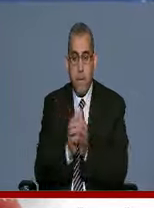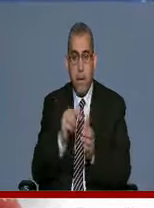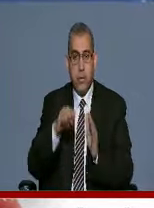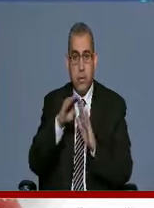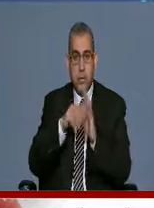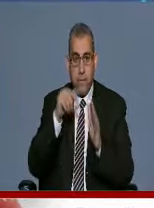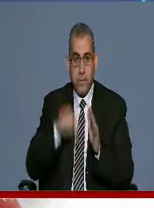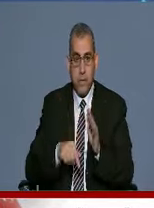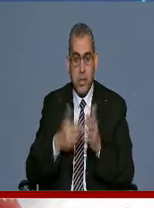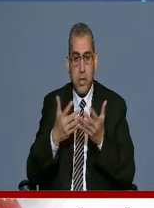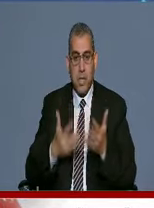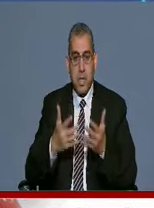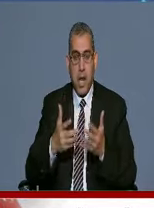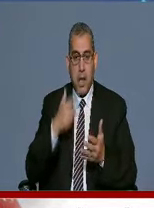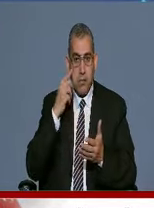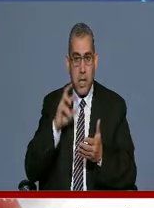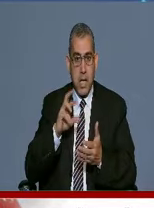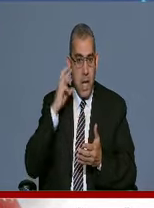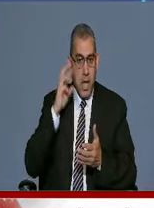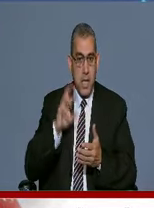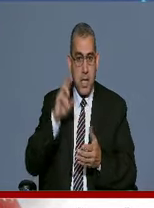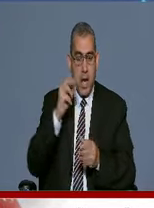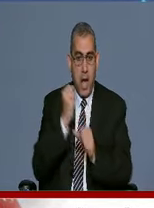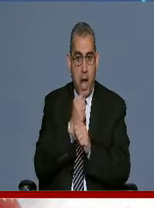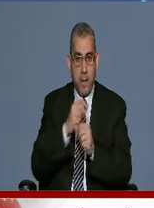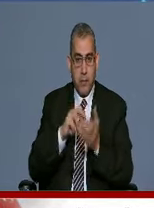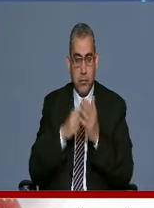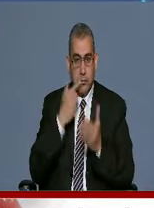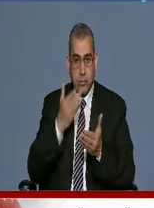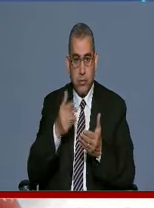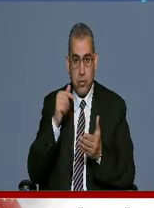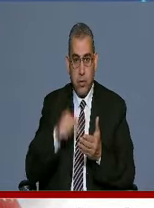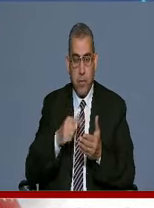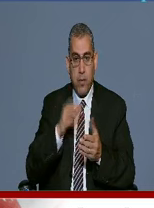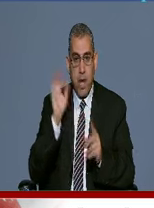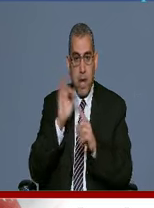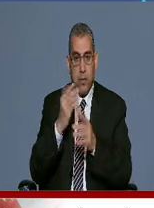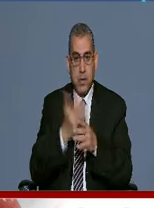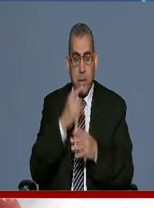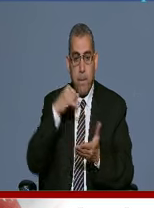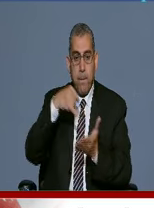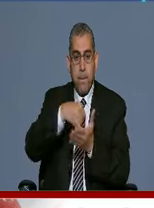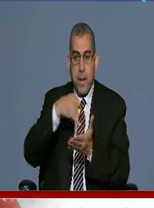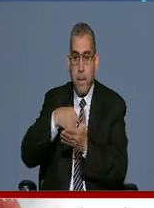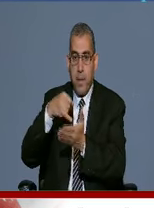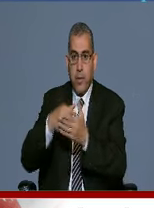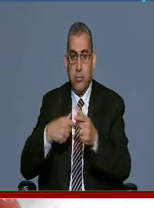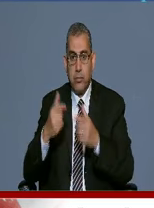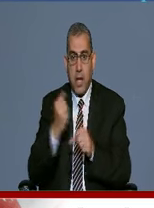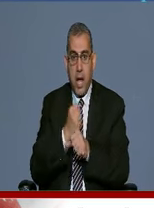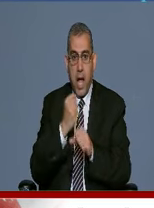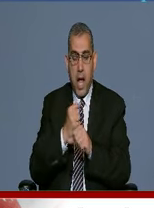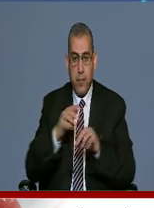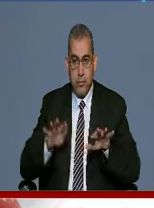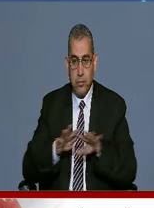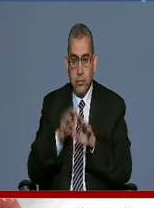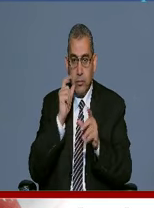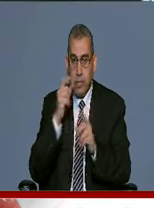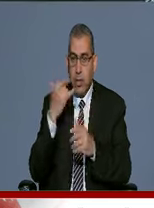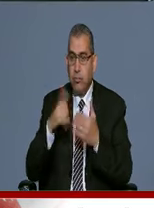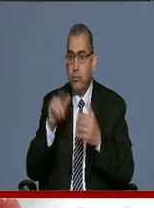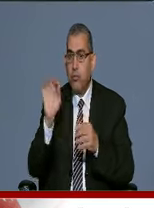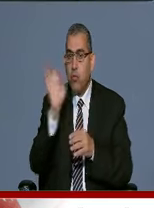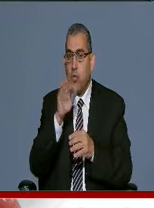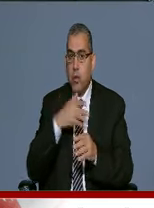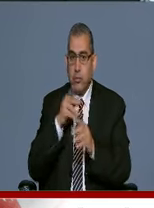زي التشغيل والإدارة الذكية للمركز، وده فندم تغلبا على مشاكل المراكز النمطية في عملية متابعة الأعطال والتغلب عليها